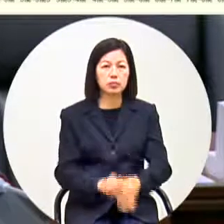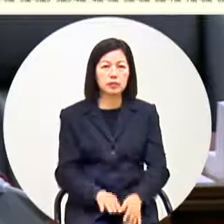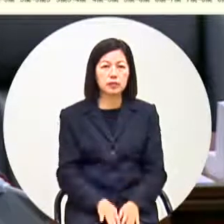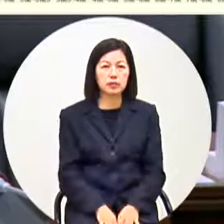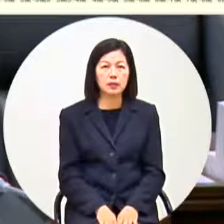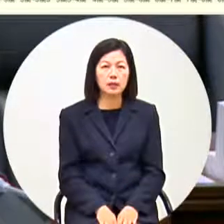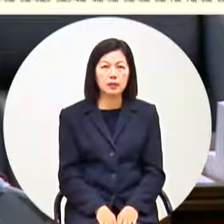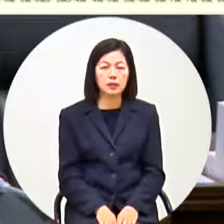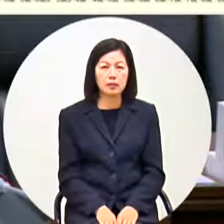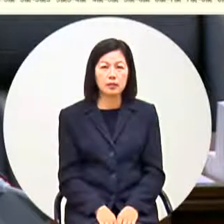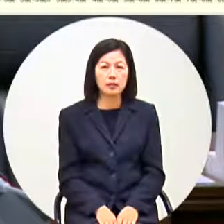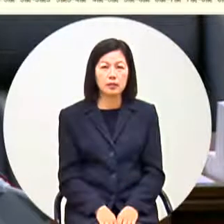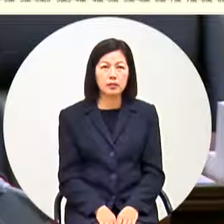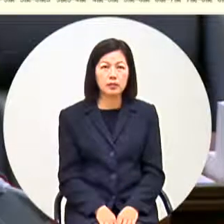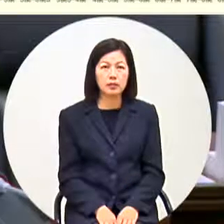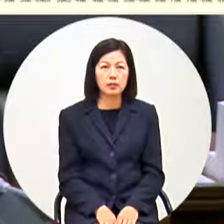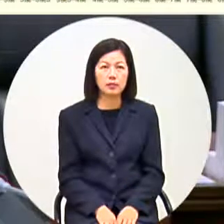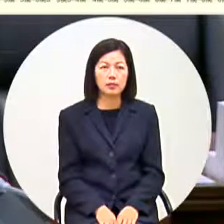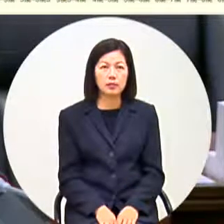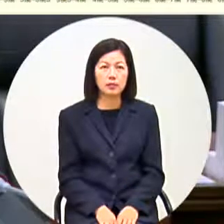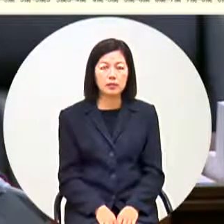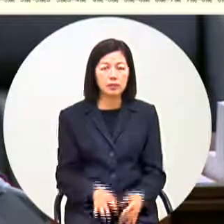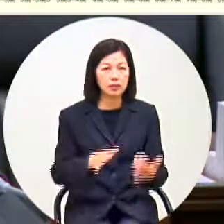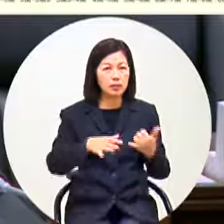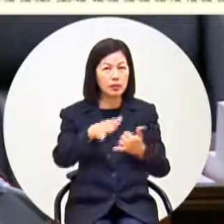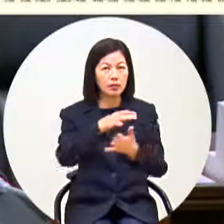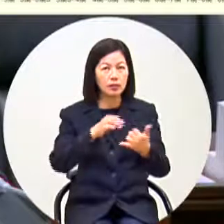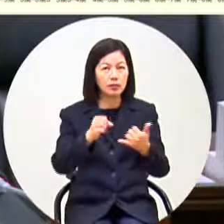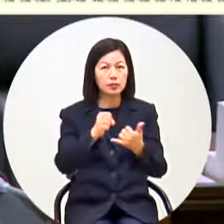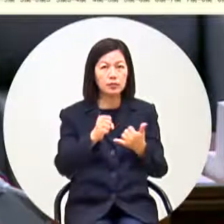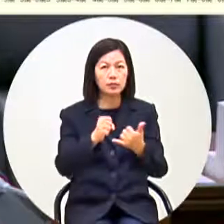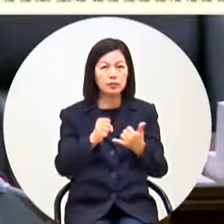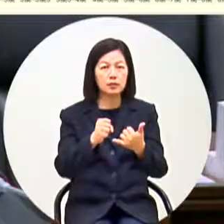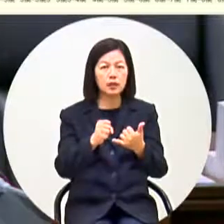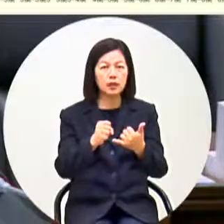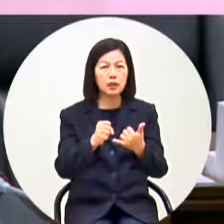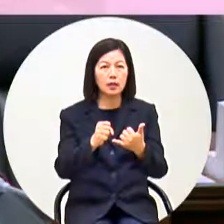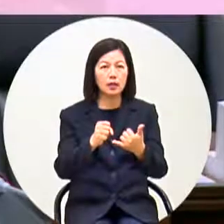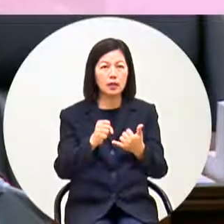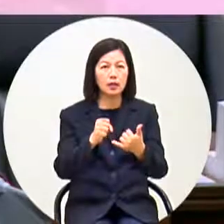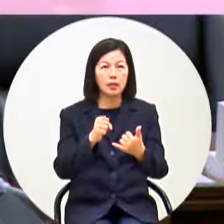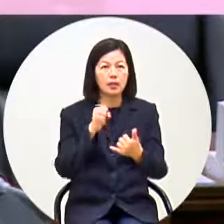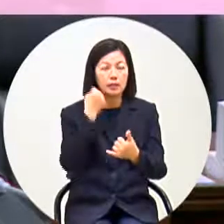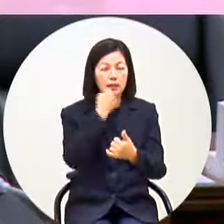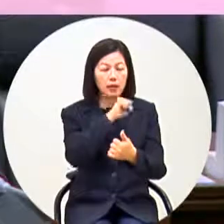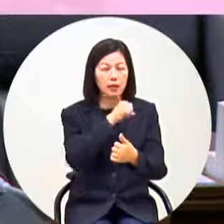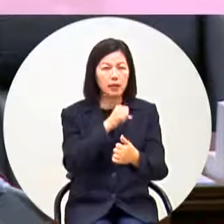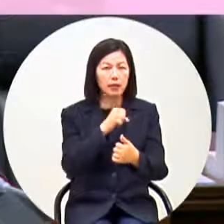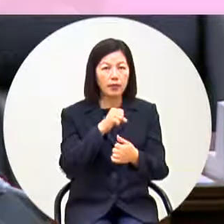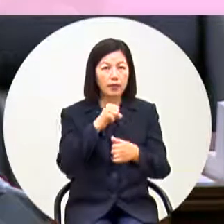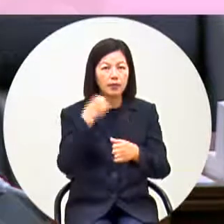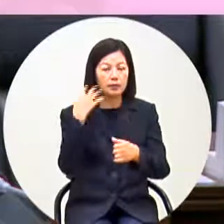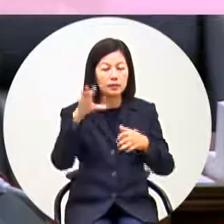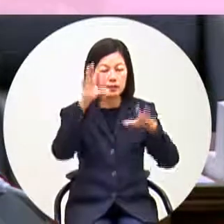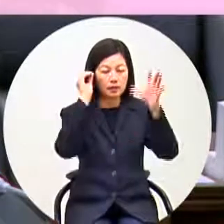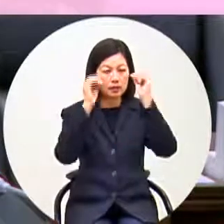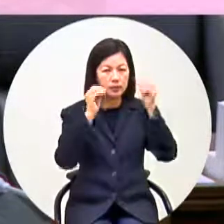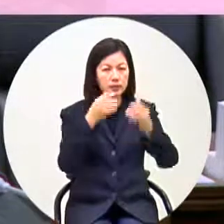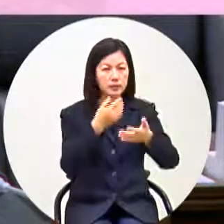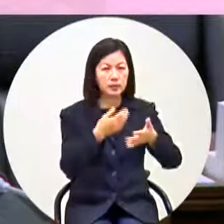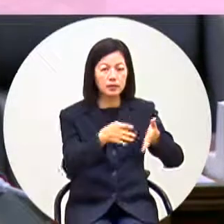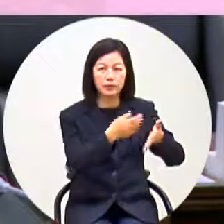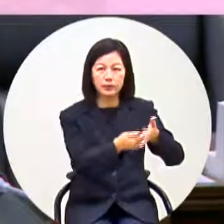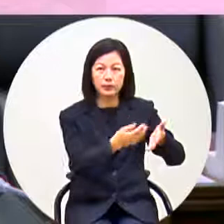那全台的，从那台湾薪资的地图可以看出哦，其实